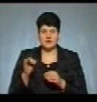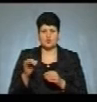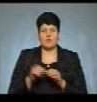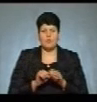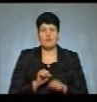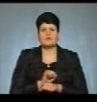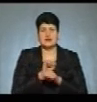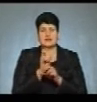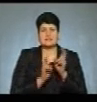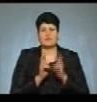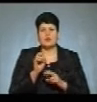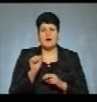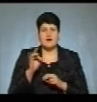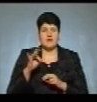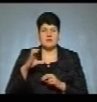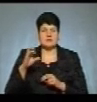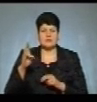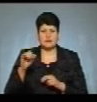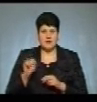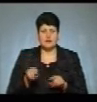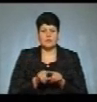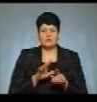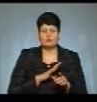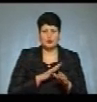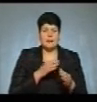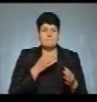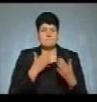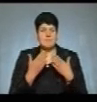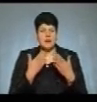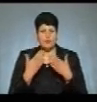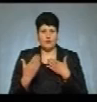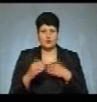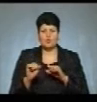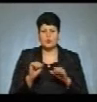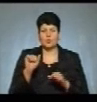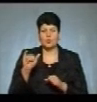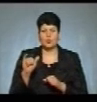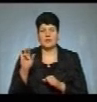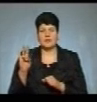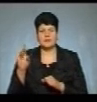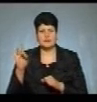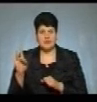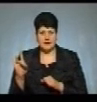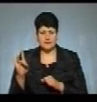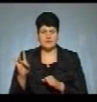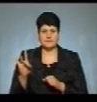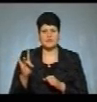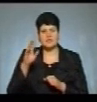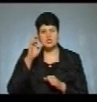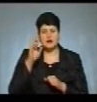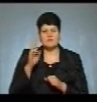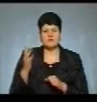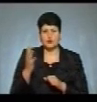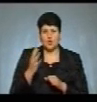по-друге, в цей момент відбувалися переговори уряду УНР з державами Четвертого Союзу